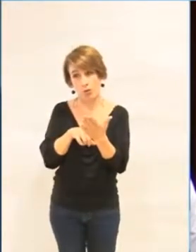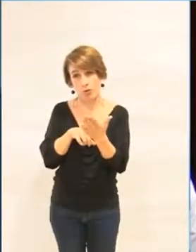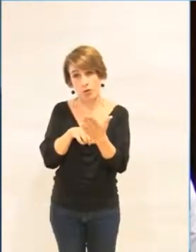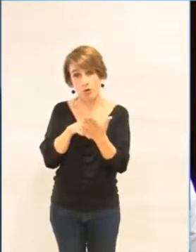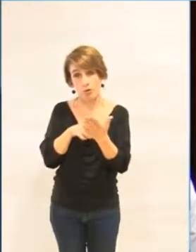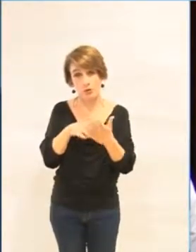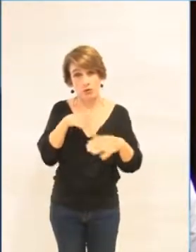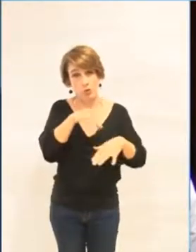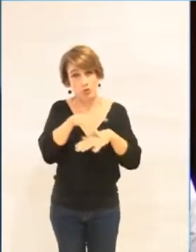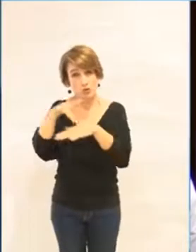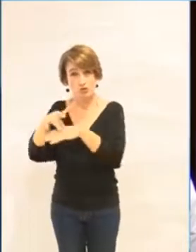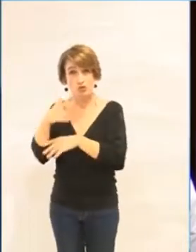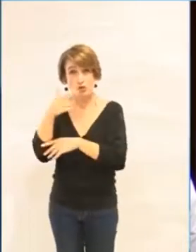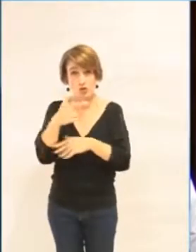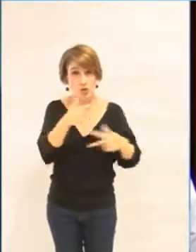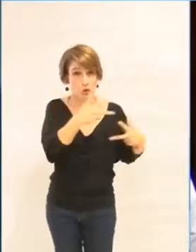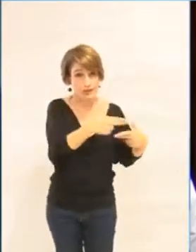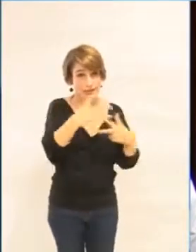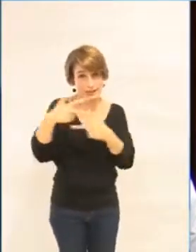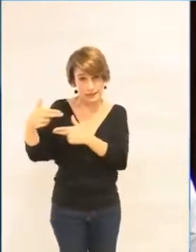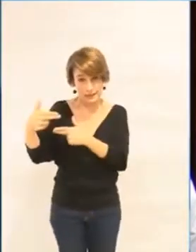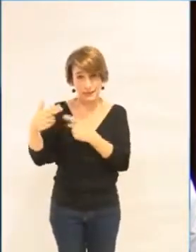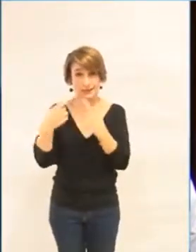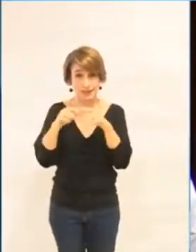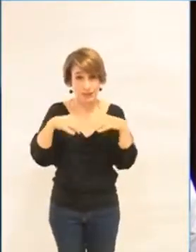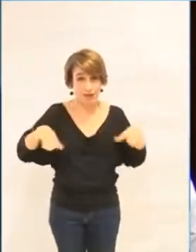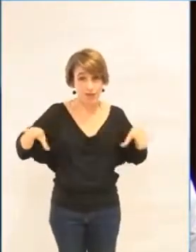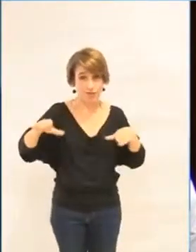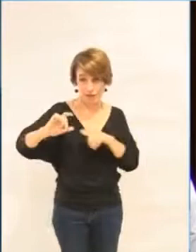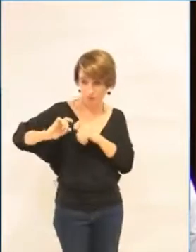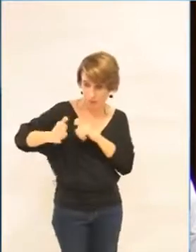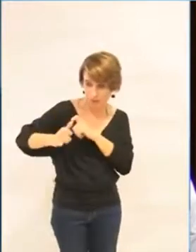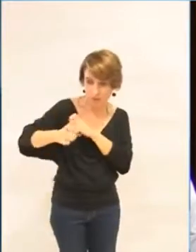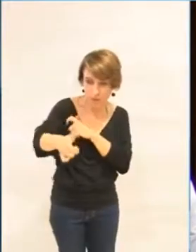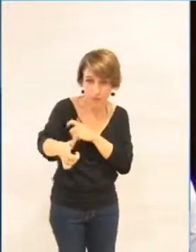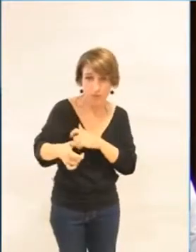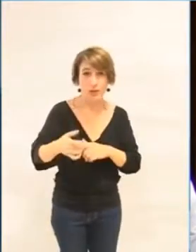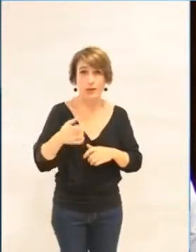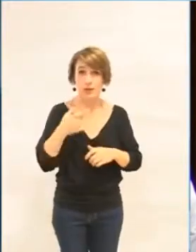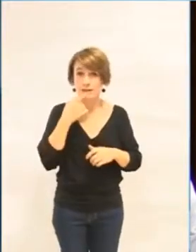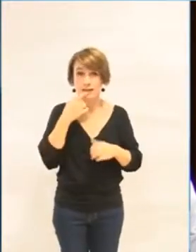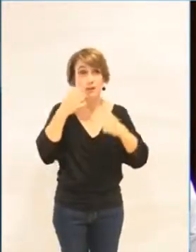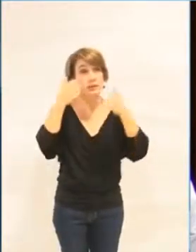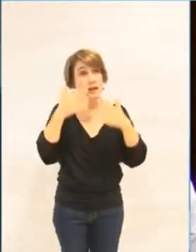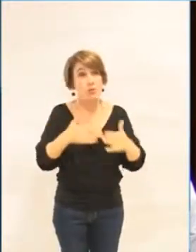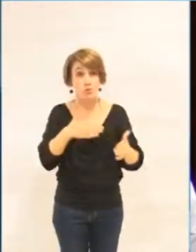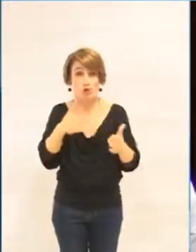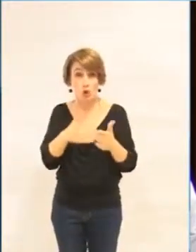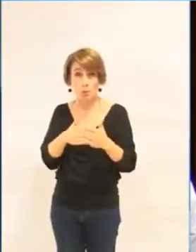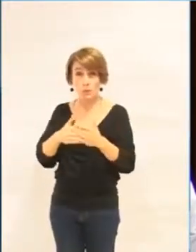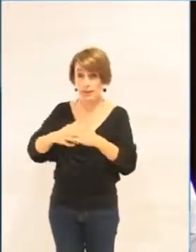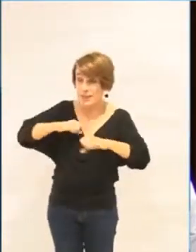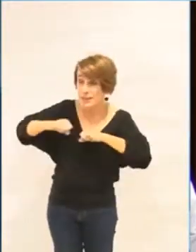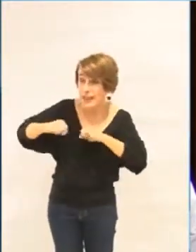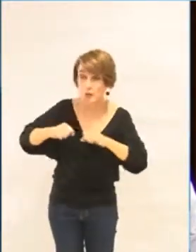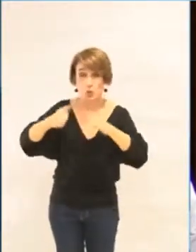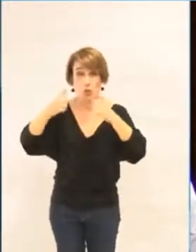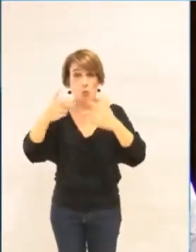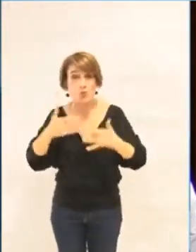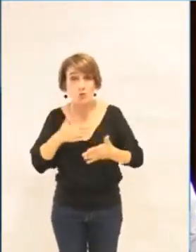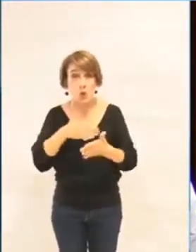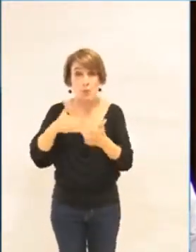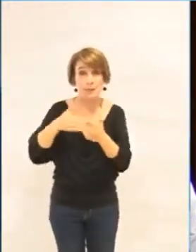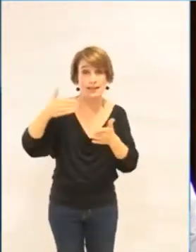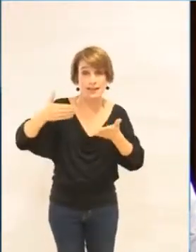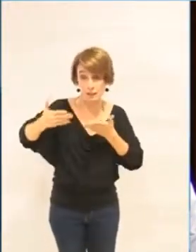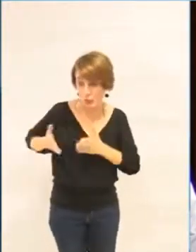exercices différents, ce qui veut dire quand même pour notre ville plusieurs milliers d'actes, de décisions, dans une